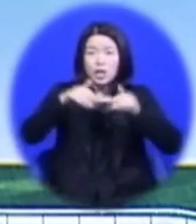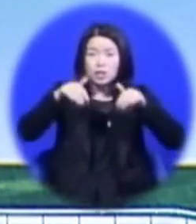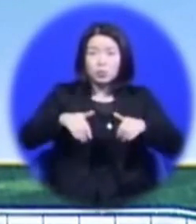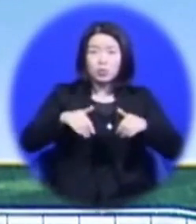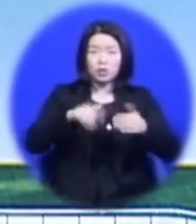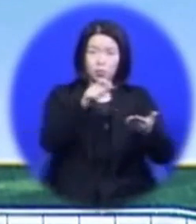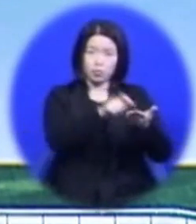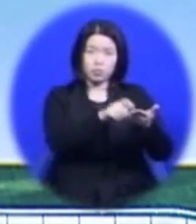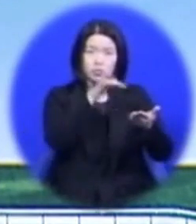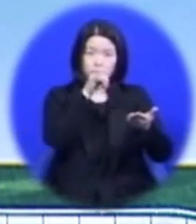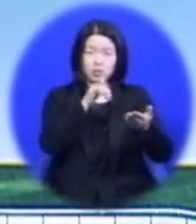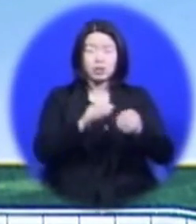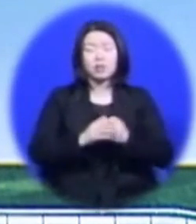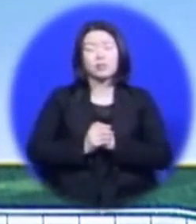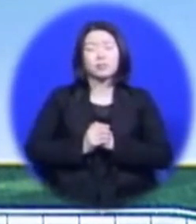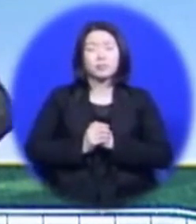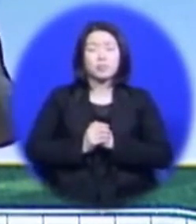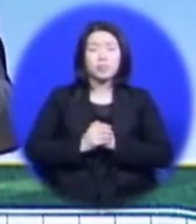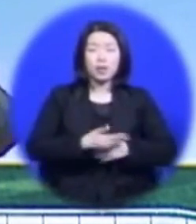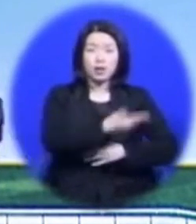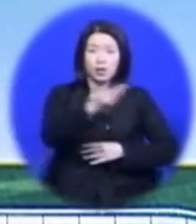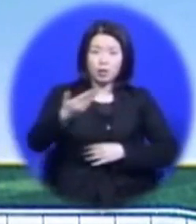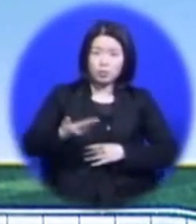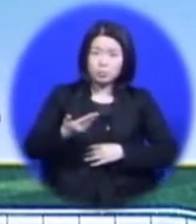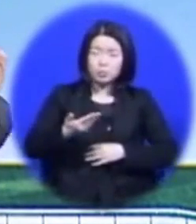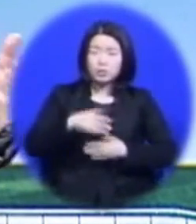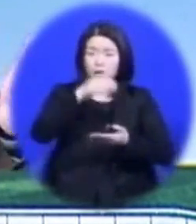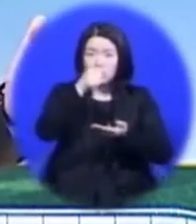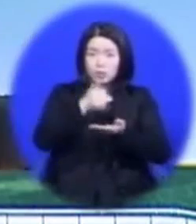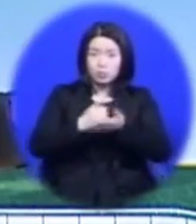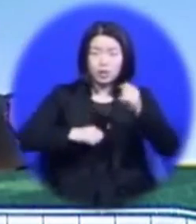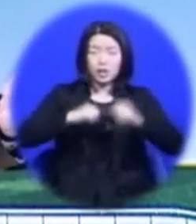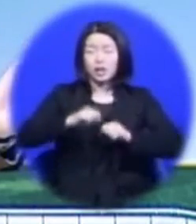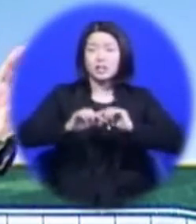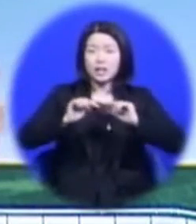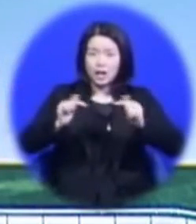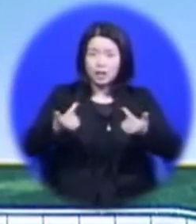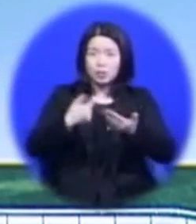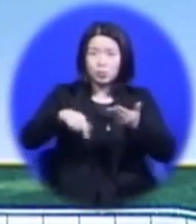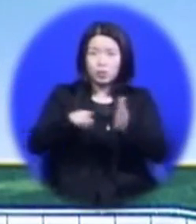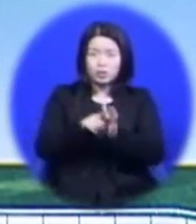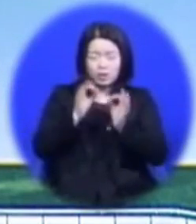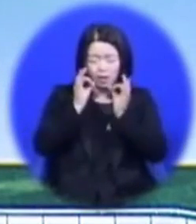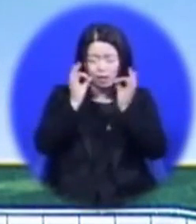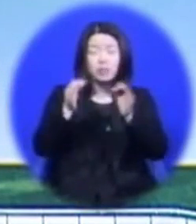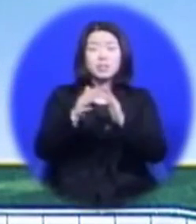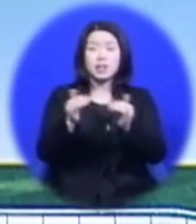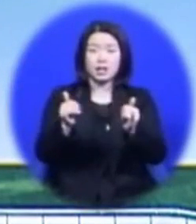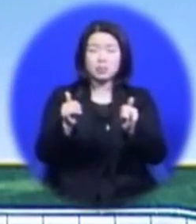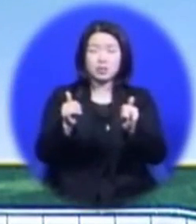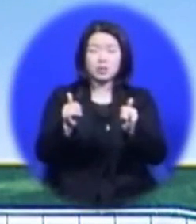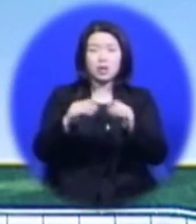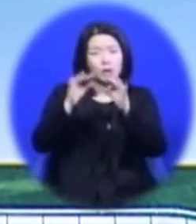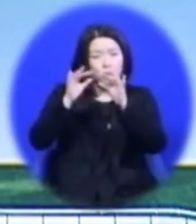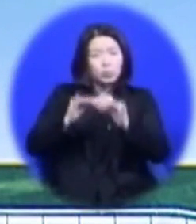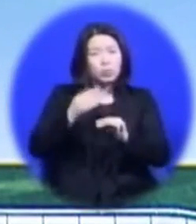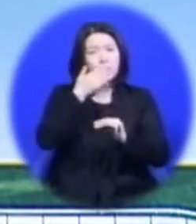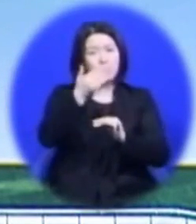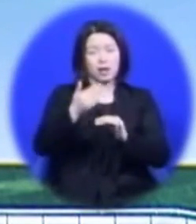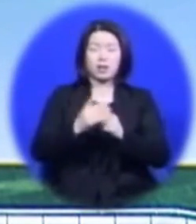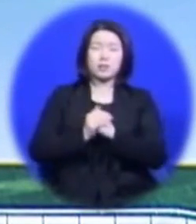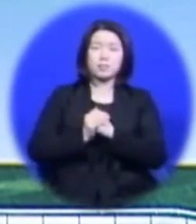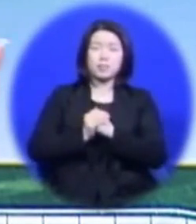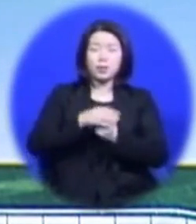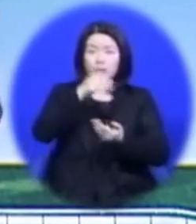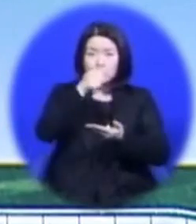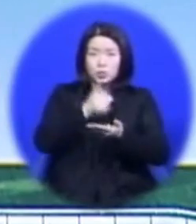한 겁니다. 여러분, 죄 안 지어보려고 노력하신 분들은 동의하실 겁니다.